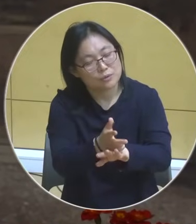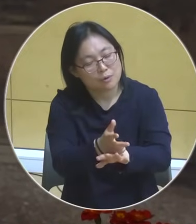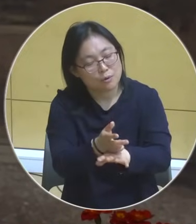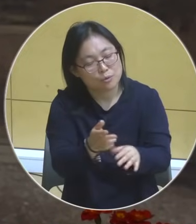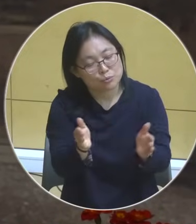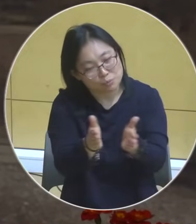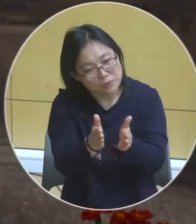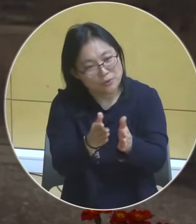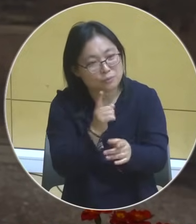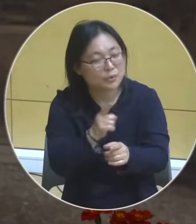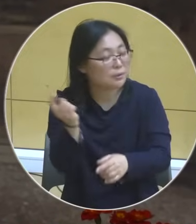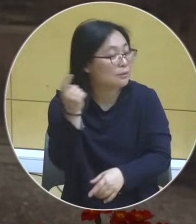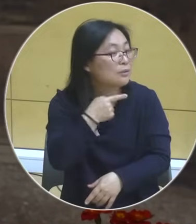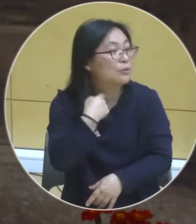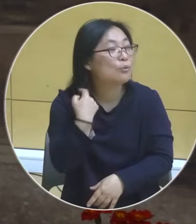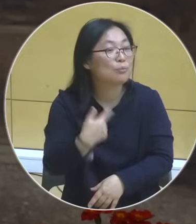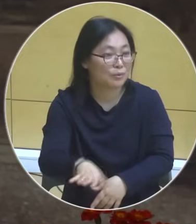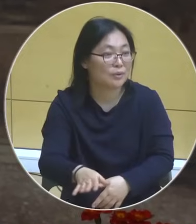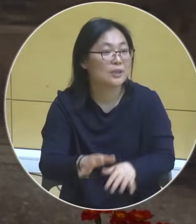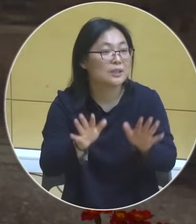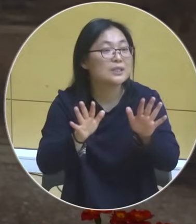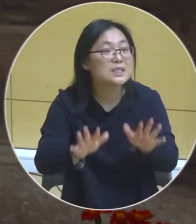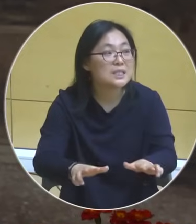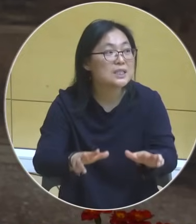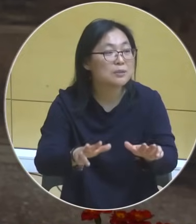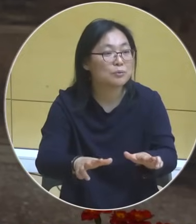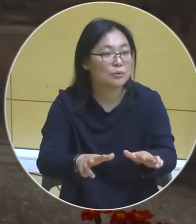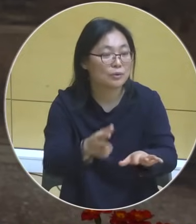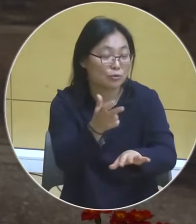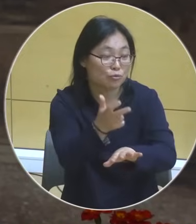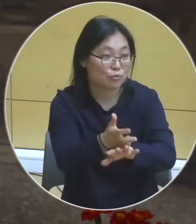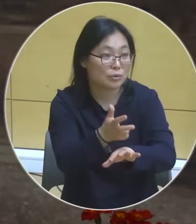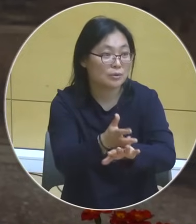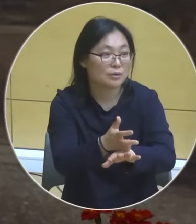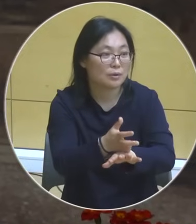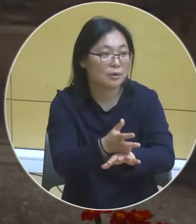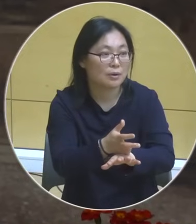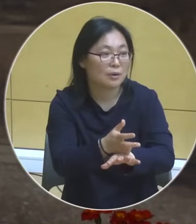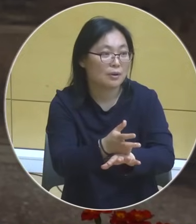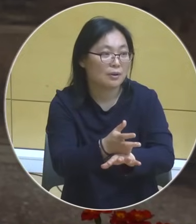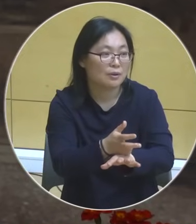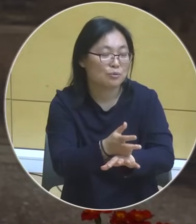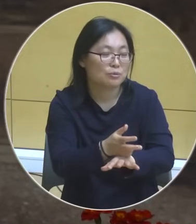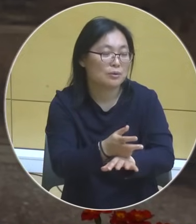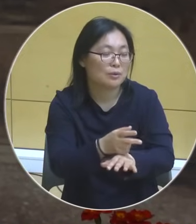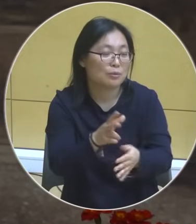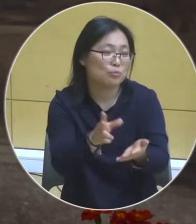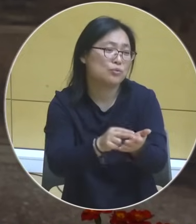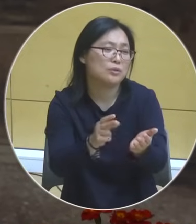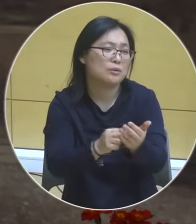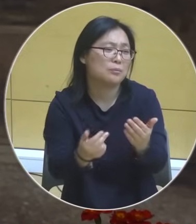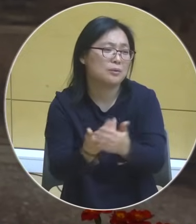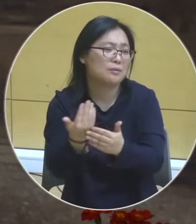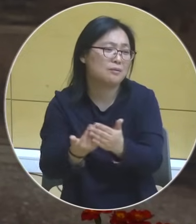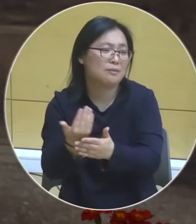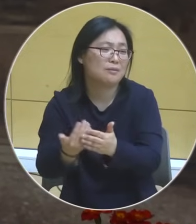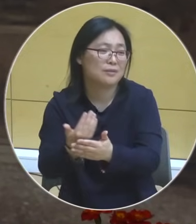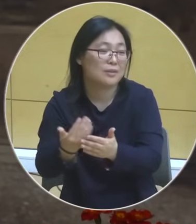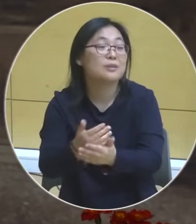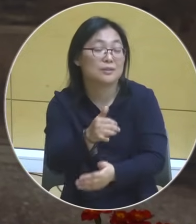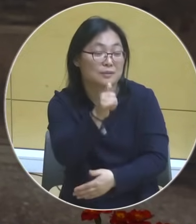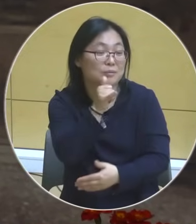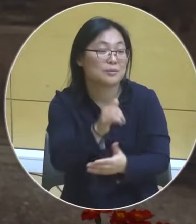들었거든요. 그런데 지금 주차장이 남아야 되는데 계속 힘들다 힘들다 하는 이유가 뭔가 지금 저도 고민 중에